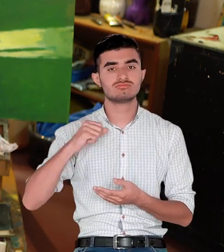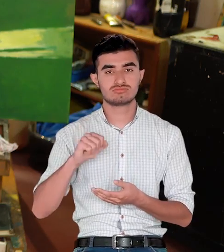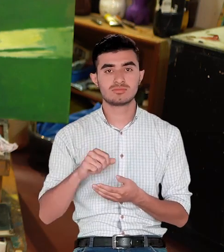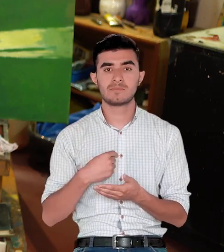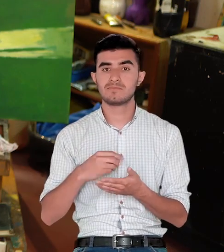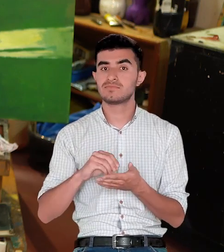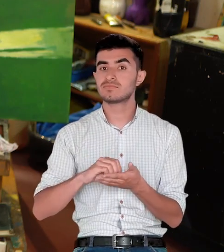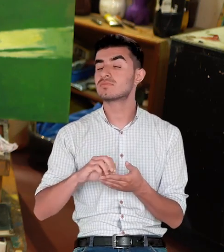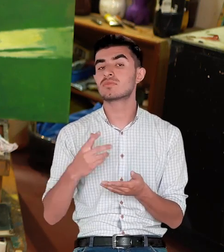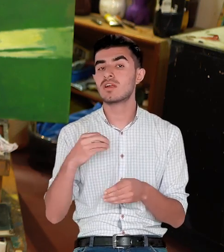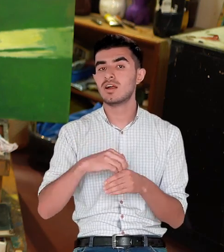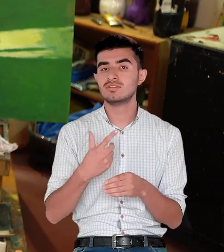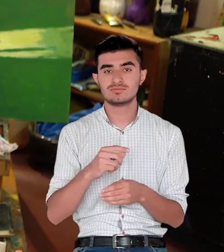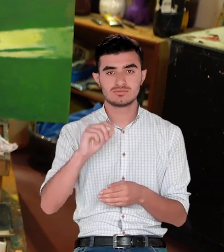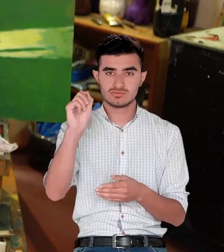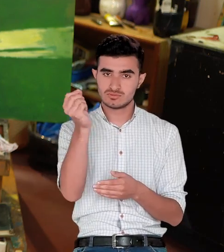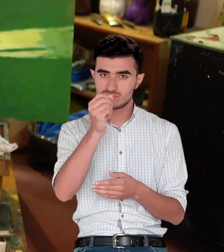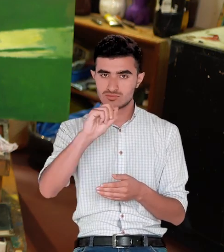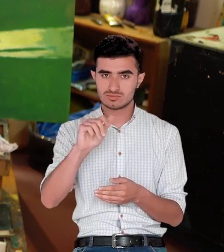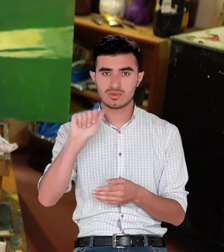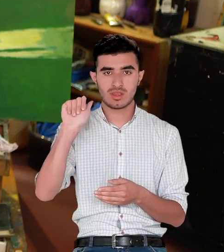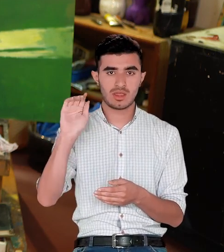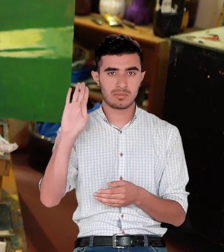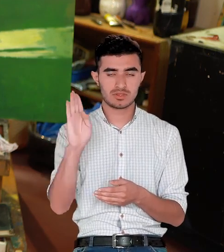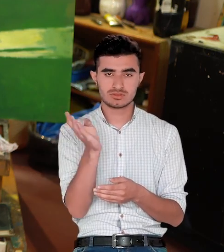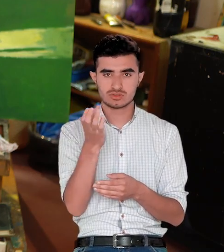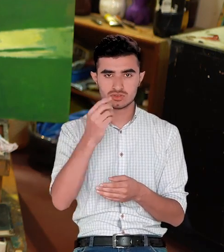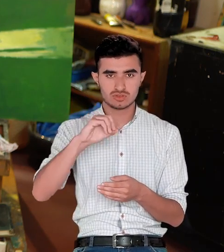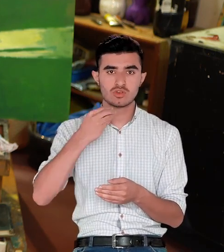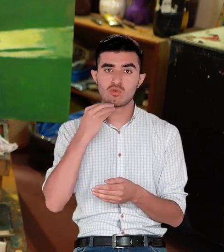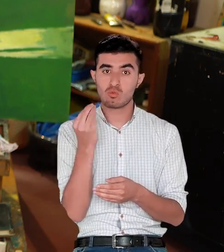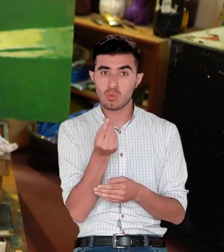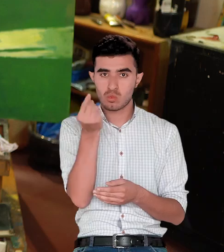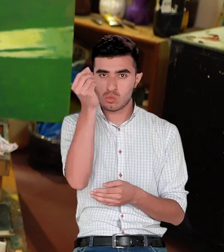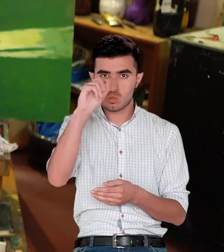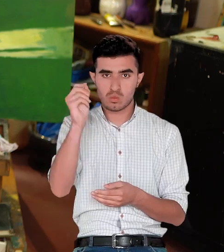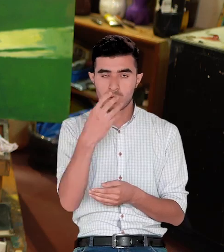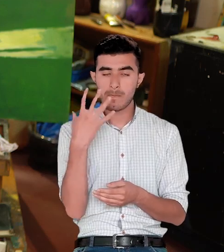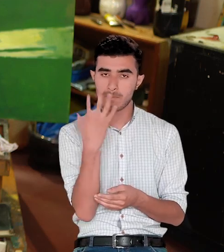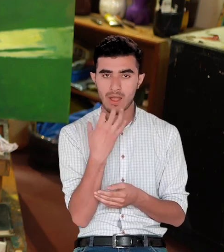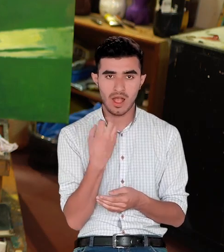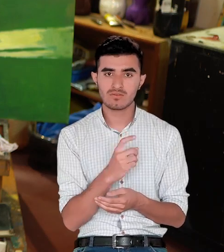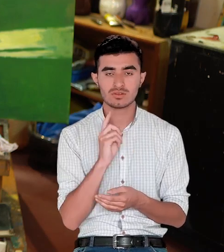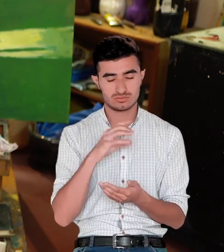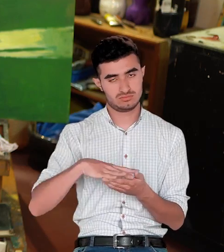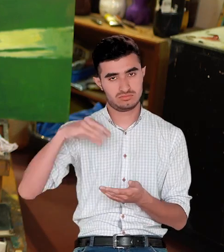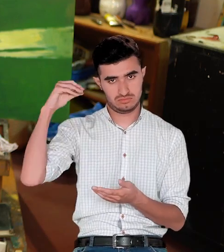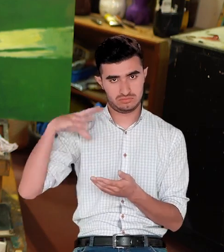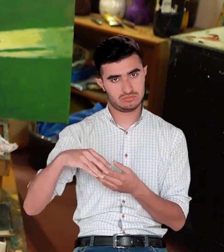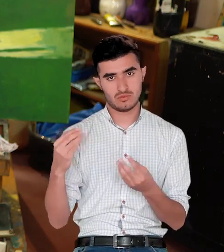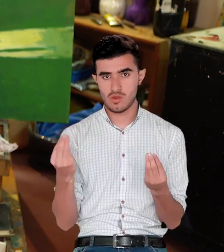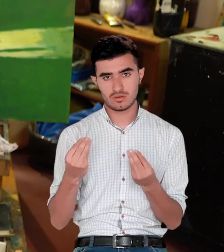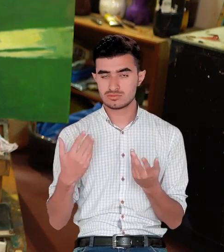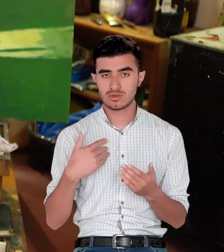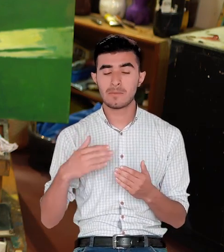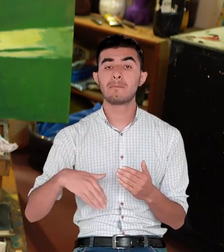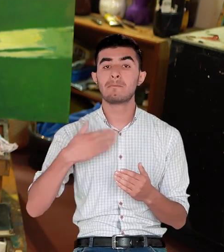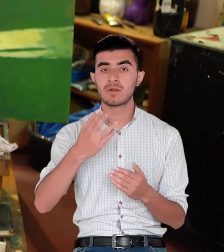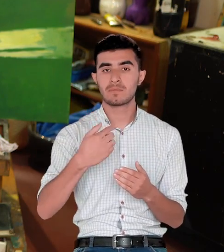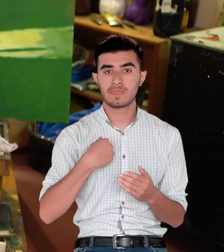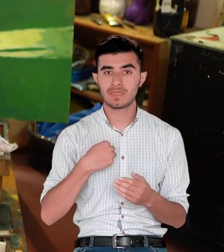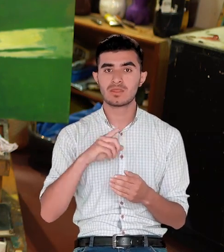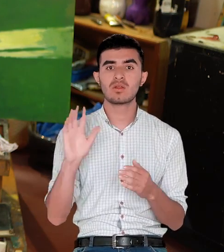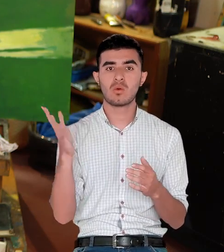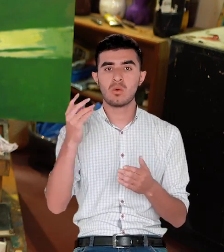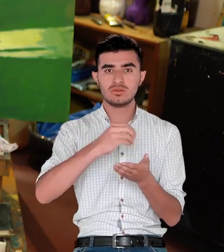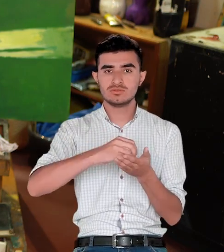بلکہ ایک کمپٹیشن ہوا جس میں میں نے بھی ایک لکھ کے دے دیا ایسے کر کے، تو وہ مجھے بھی پرائز مل گیا اس میں.